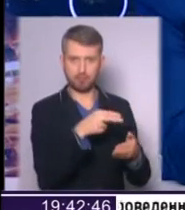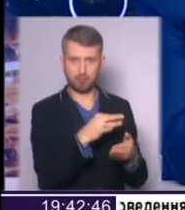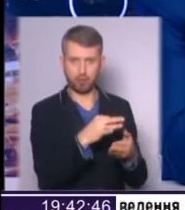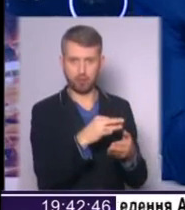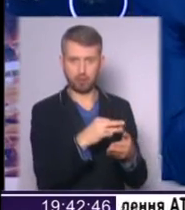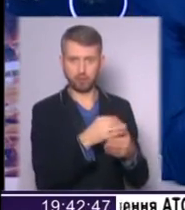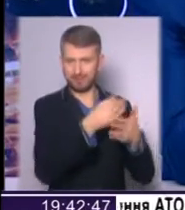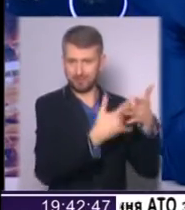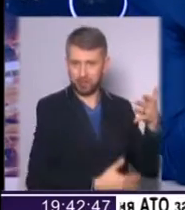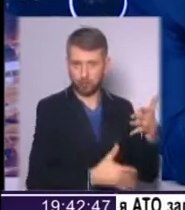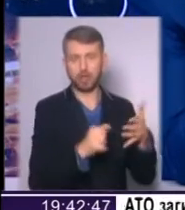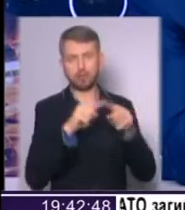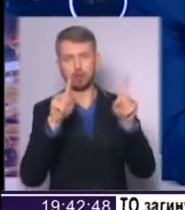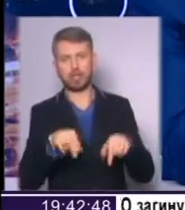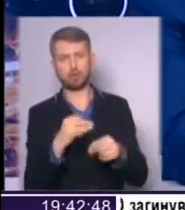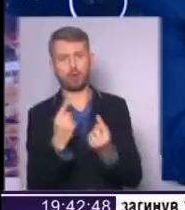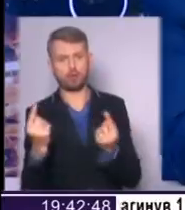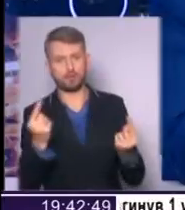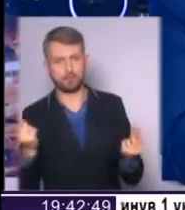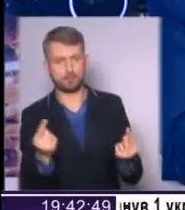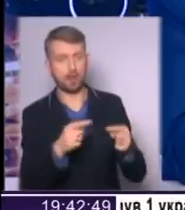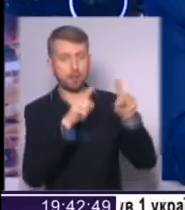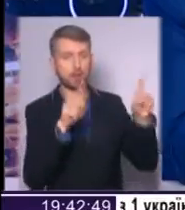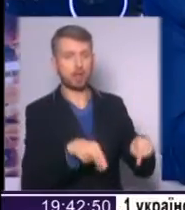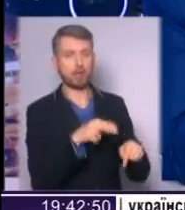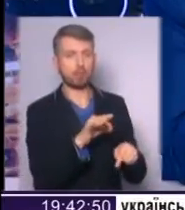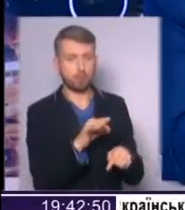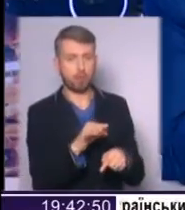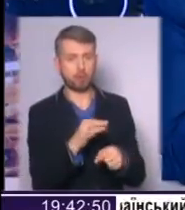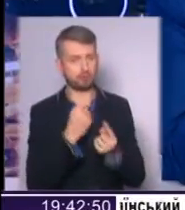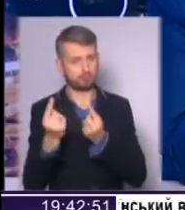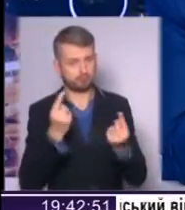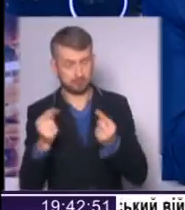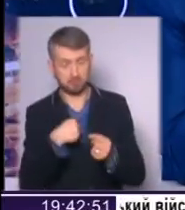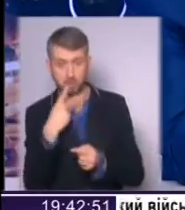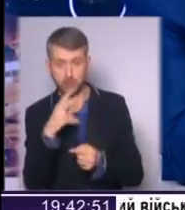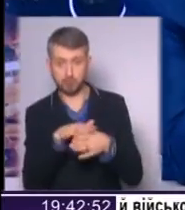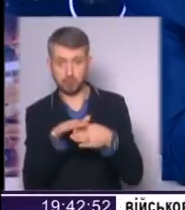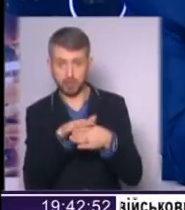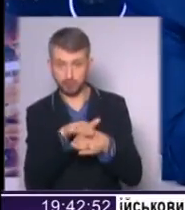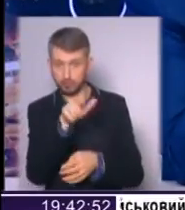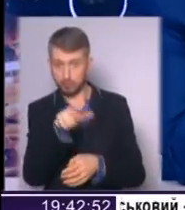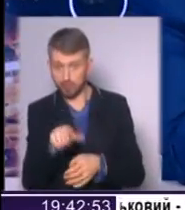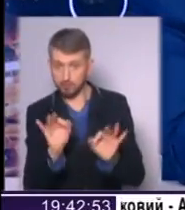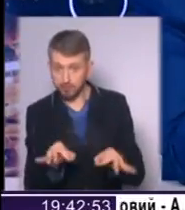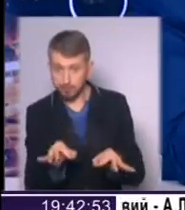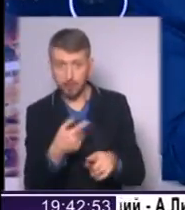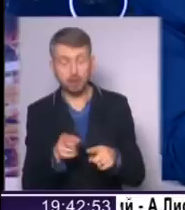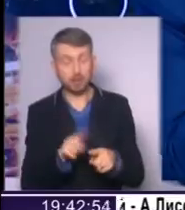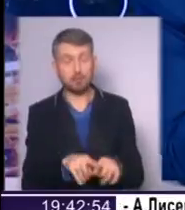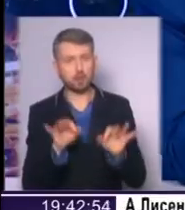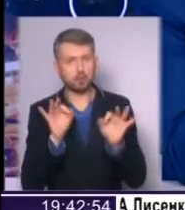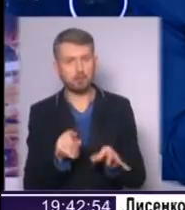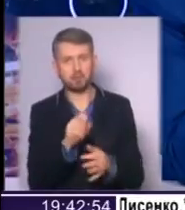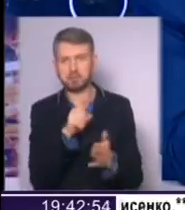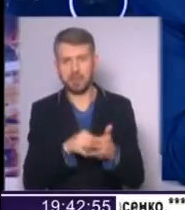і бюлетень по одномандатному округу. В бюлетені по одномандатному округу ми бачимо прізвище мажоритарників. Так. Це безумовно, тут